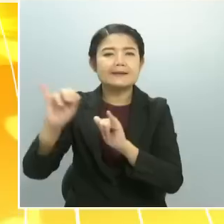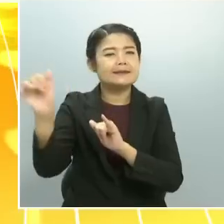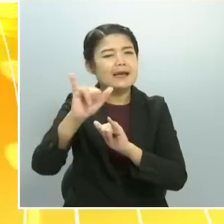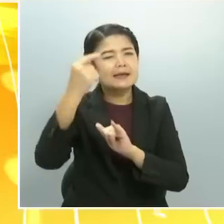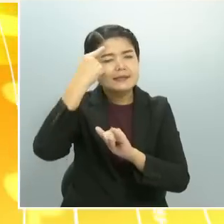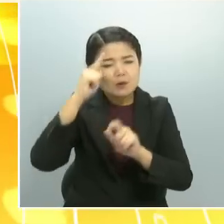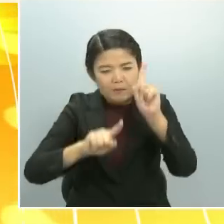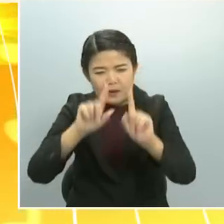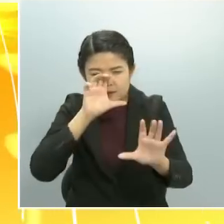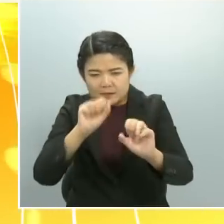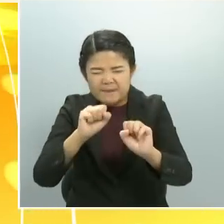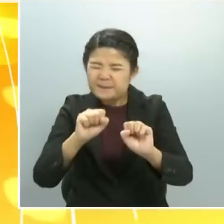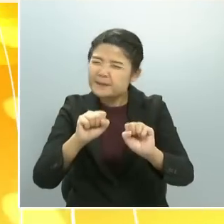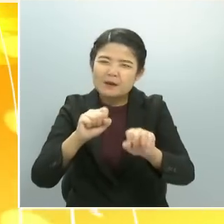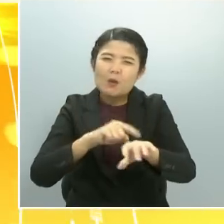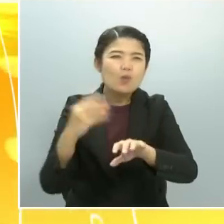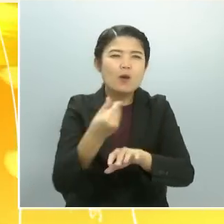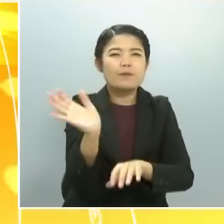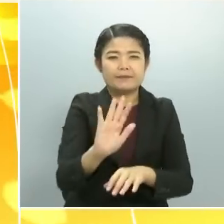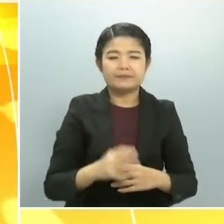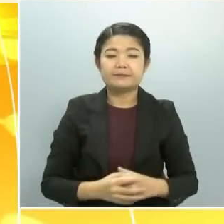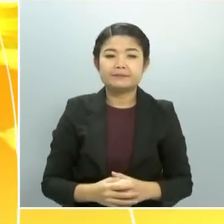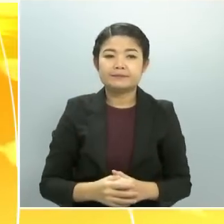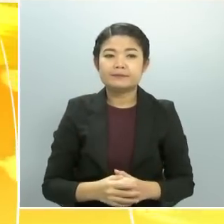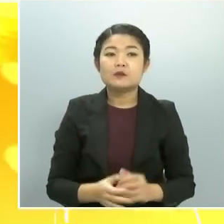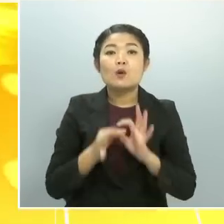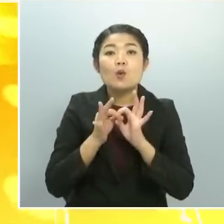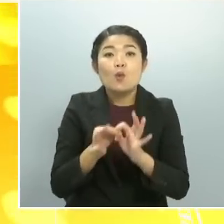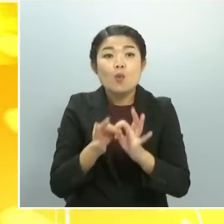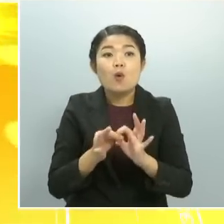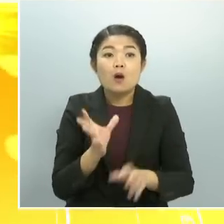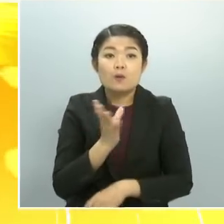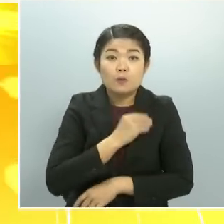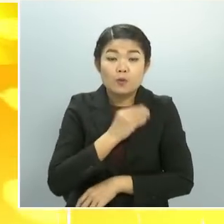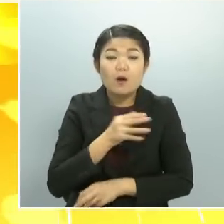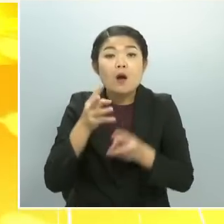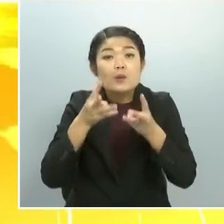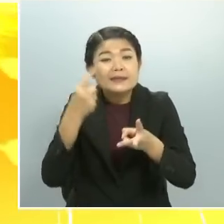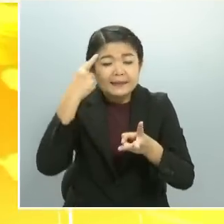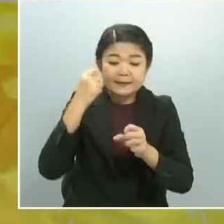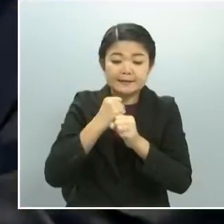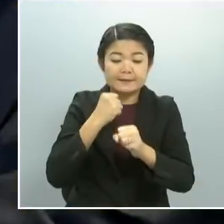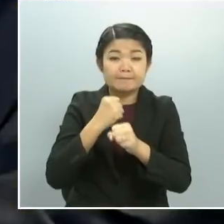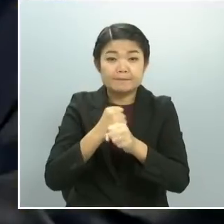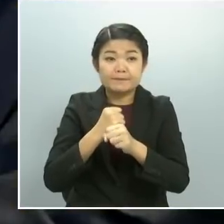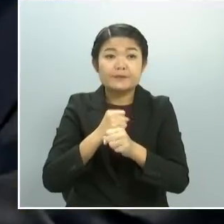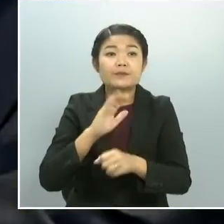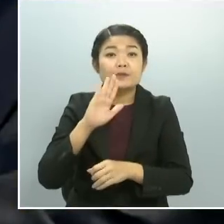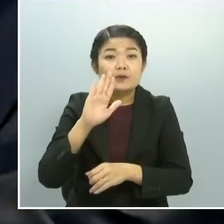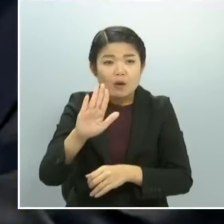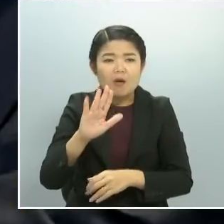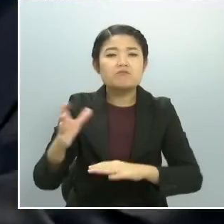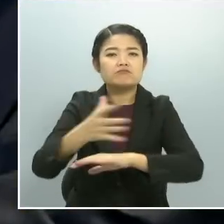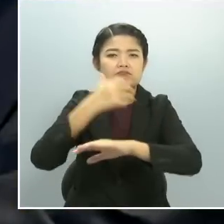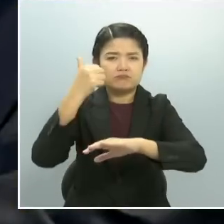ที่จะประเมินคนพจน์จะระบุว่ากังวลวิธีคิดในการทำงานของภาคการเมือง